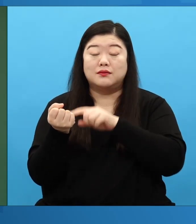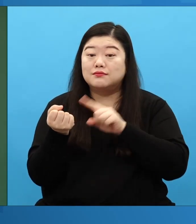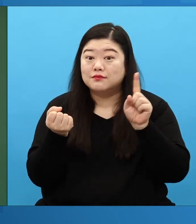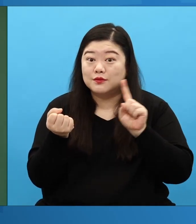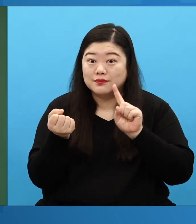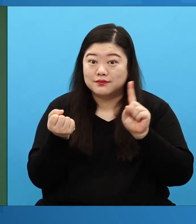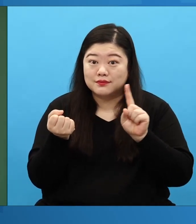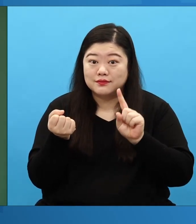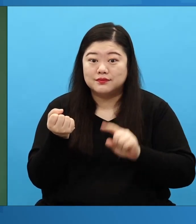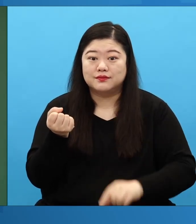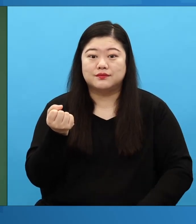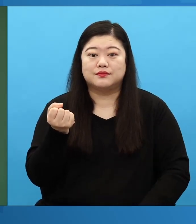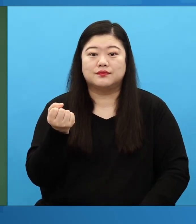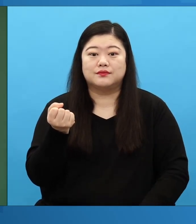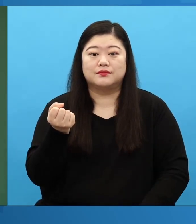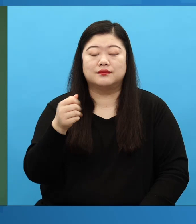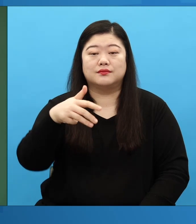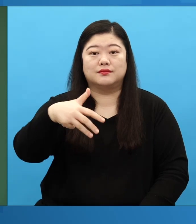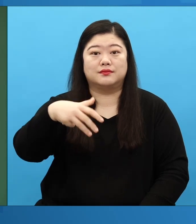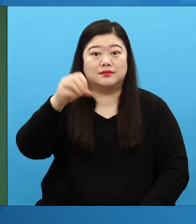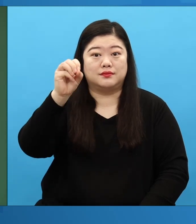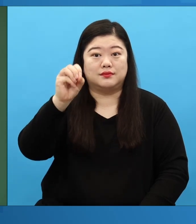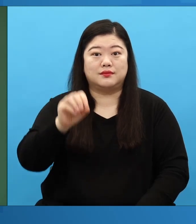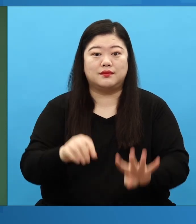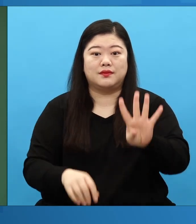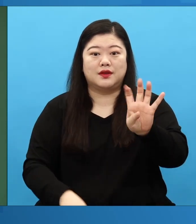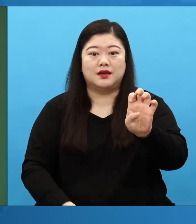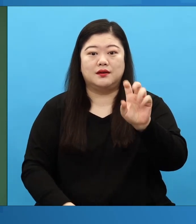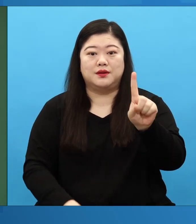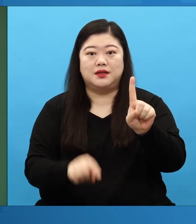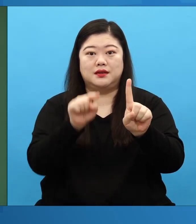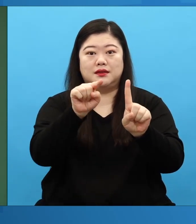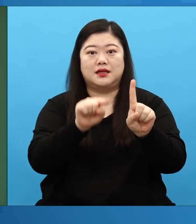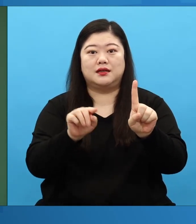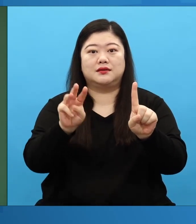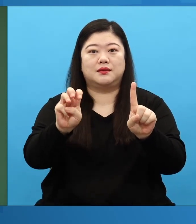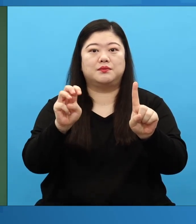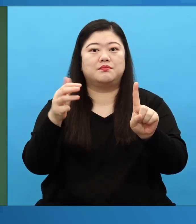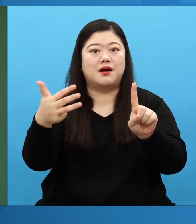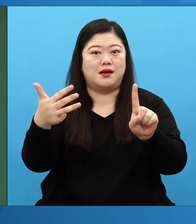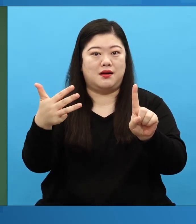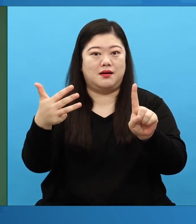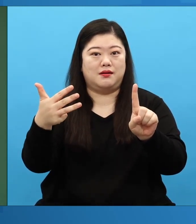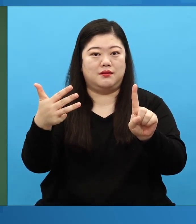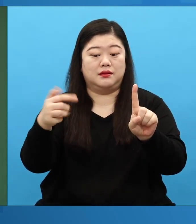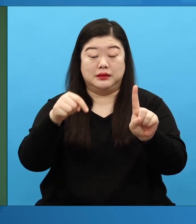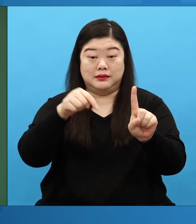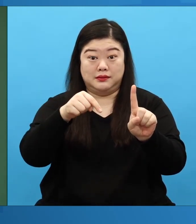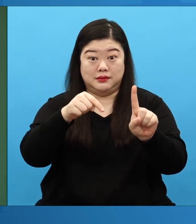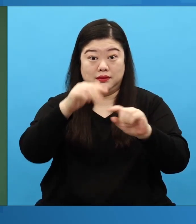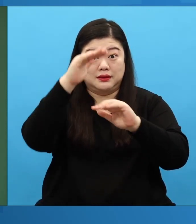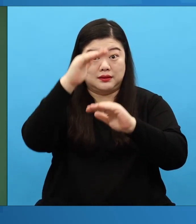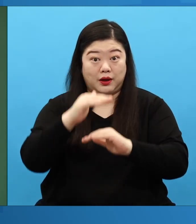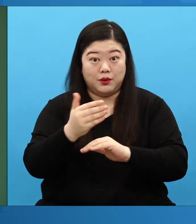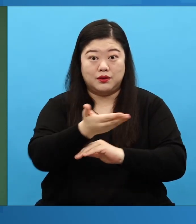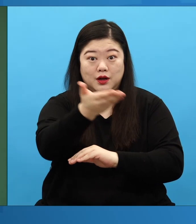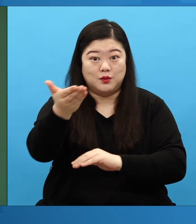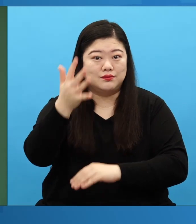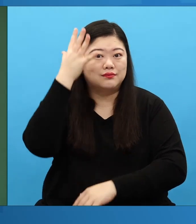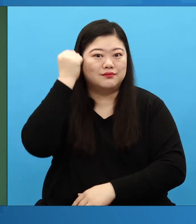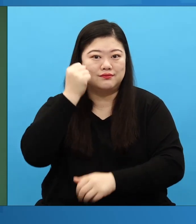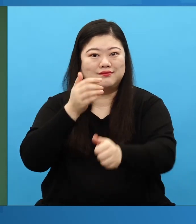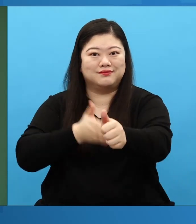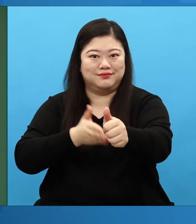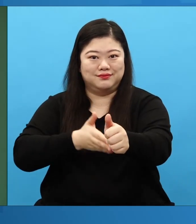이 축복을 누리고 있었죠. And he was already enjoying the blessing of Genesis chapter 우리 41. 산업인들은 꼭 가져야 될 힘입니다. And this is the power that all the business